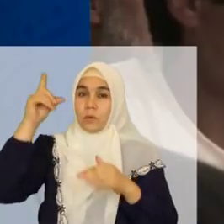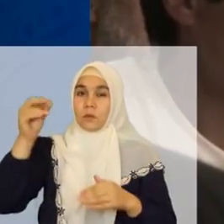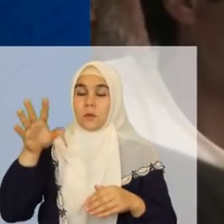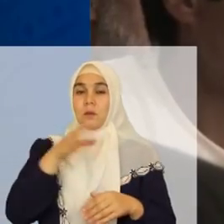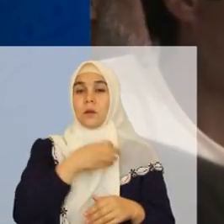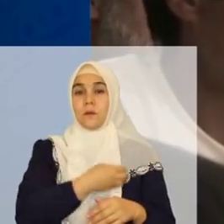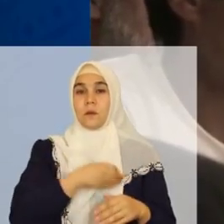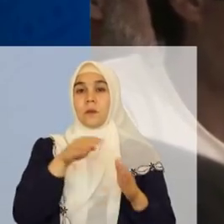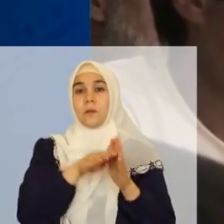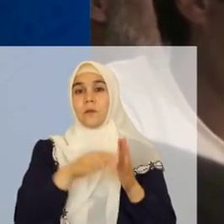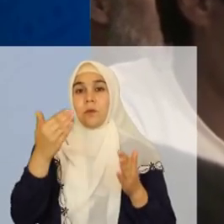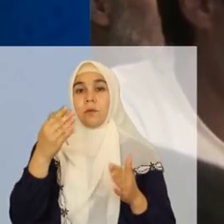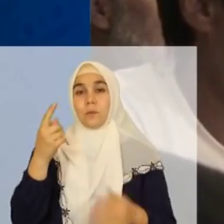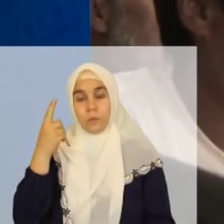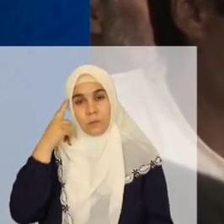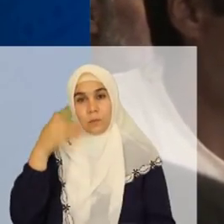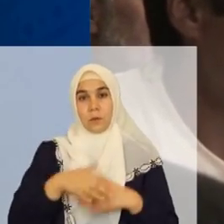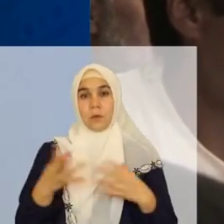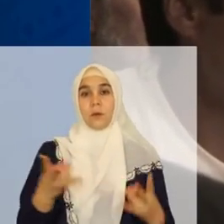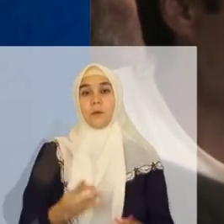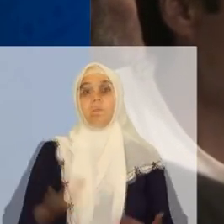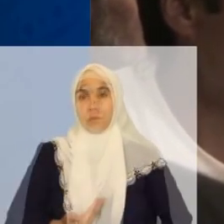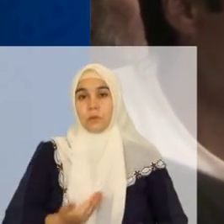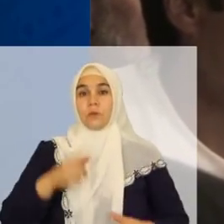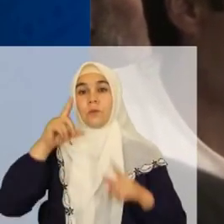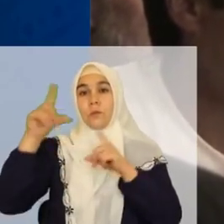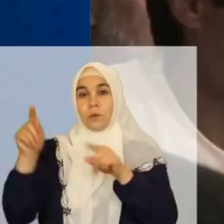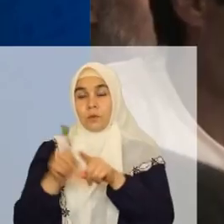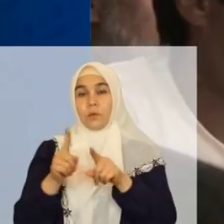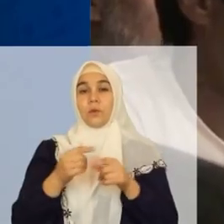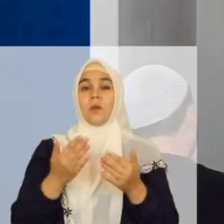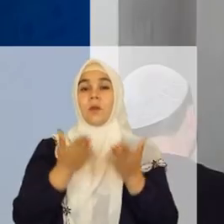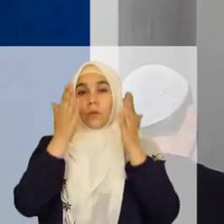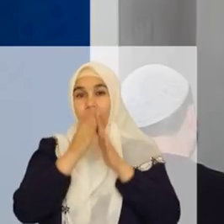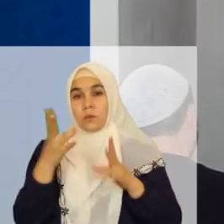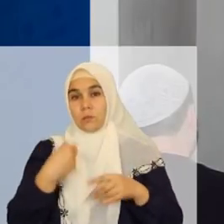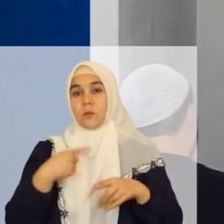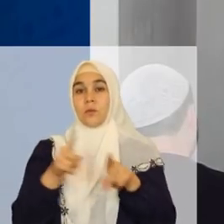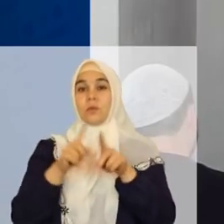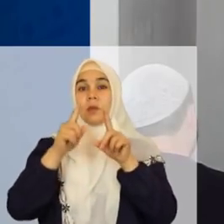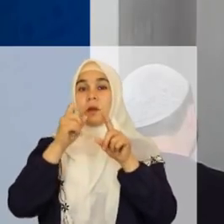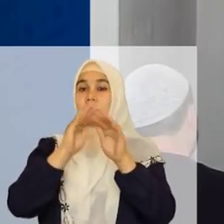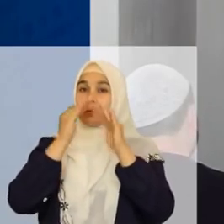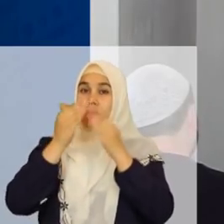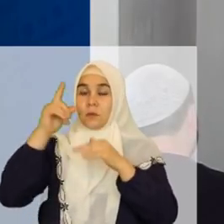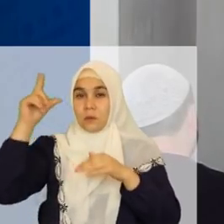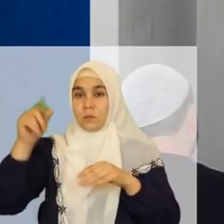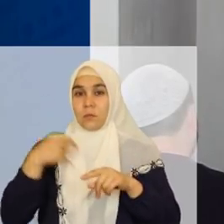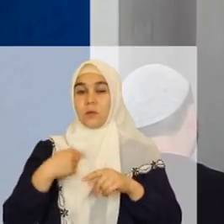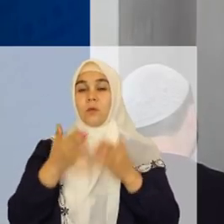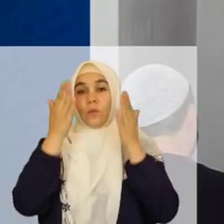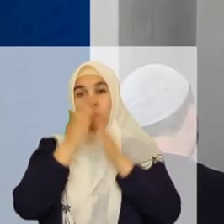qiladi. Ota-onasi tirik bo'lsa, borib ularning duosini oladi. Men hajga ketyapman, duo qilinglar deydi.